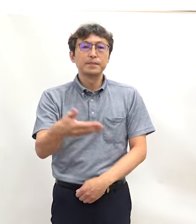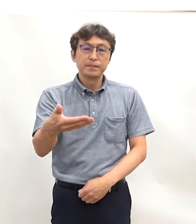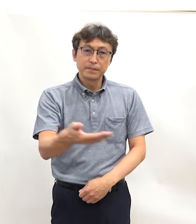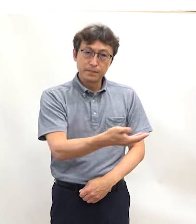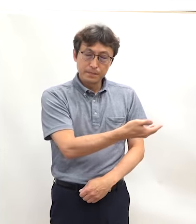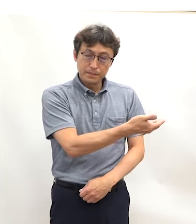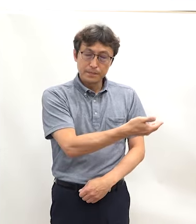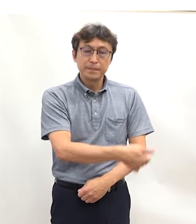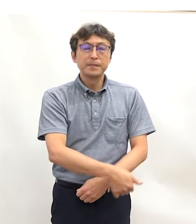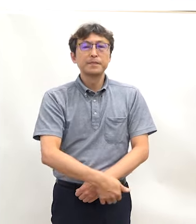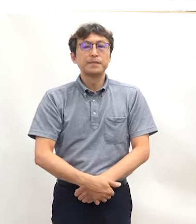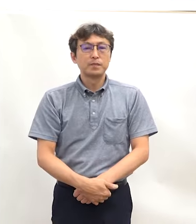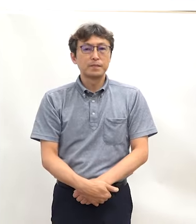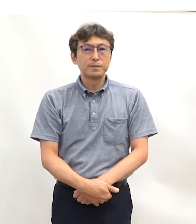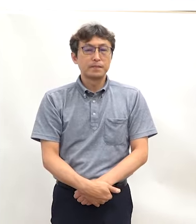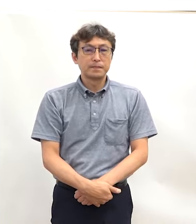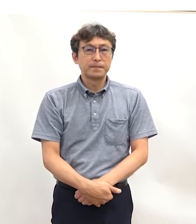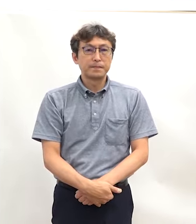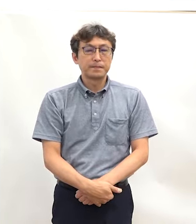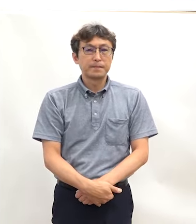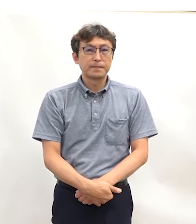村田と申します。はい、